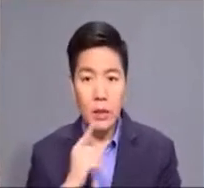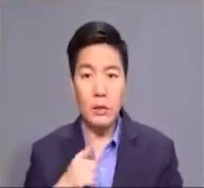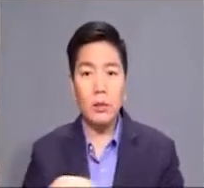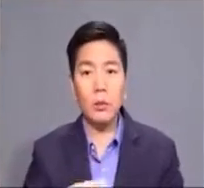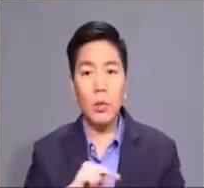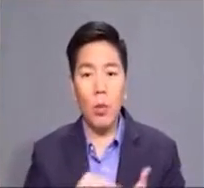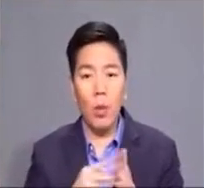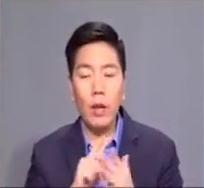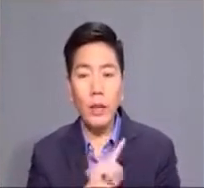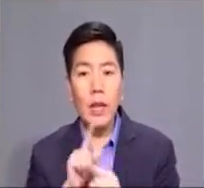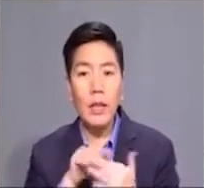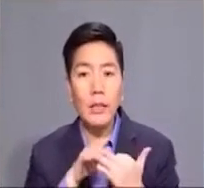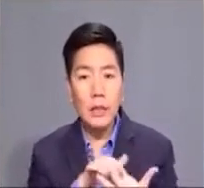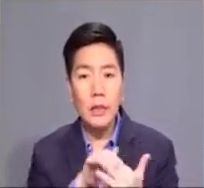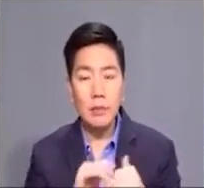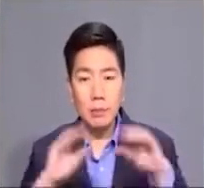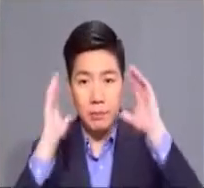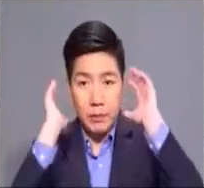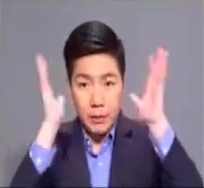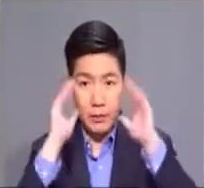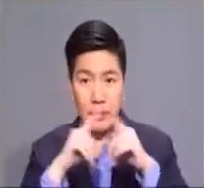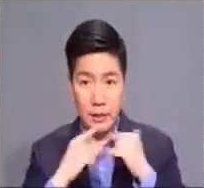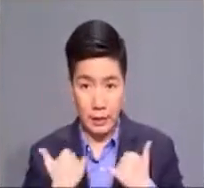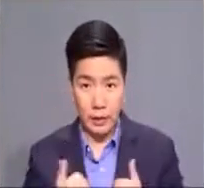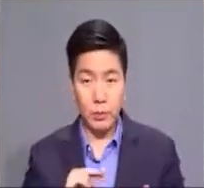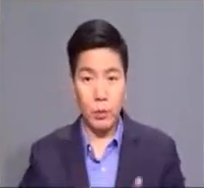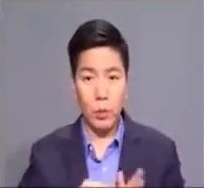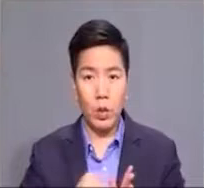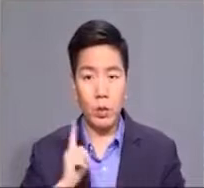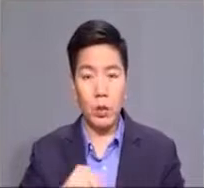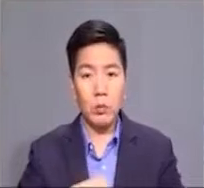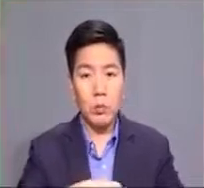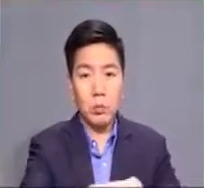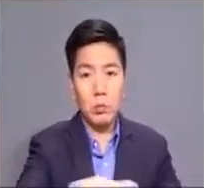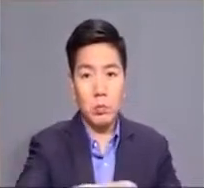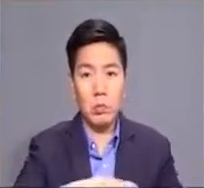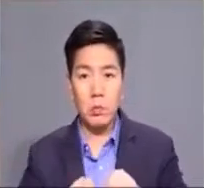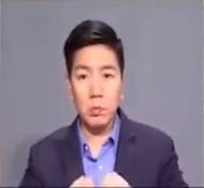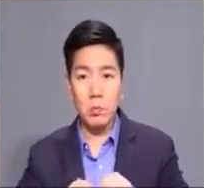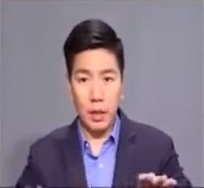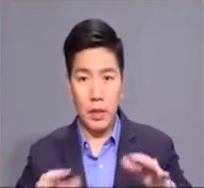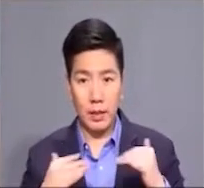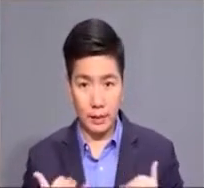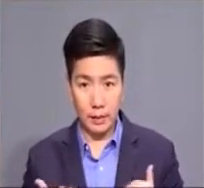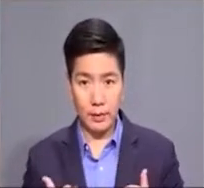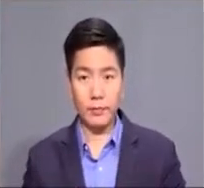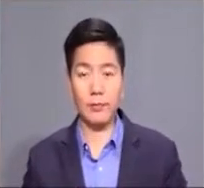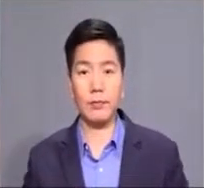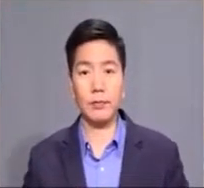ในเรื่องของการสื่อสารประชาสัมพันธ์เรื่องนี ้ มันกระจายทั่วถึง